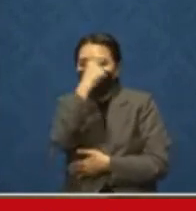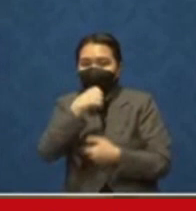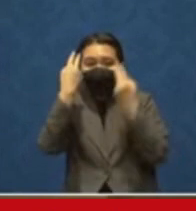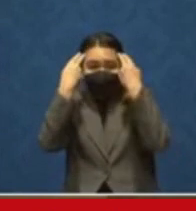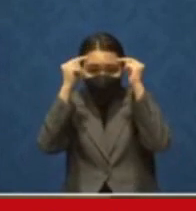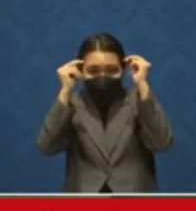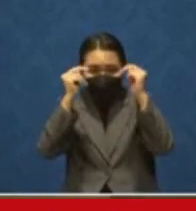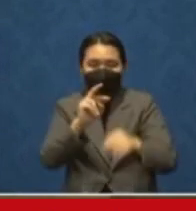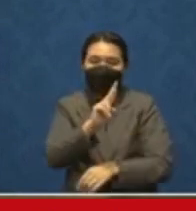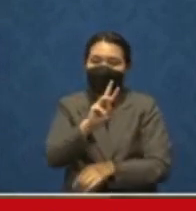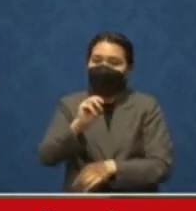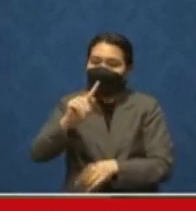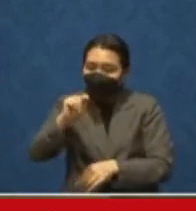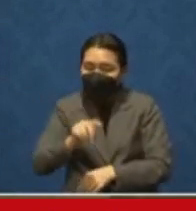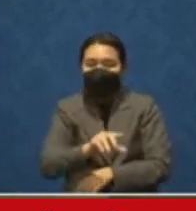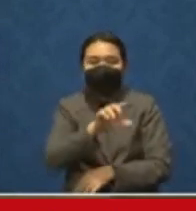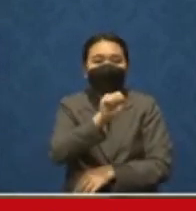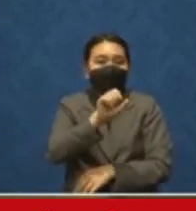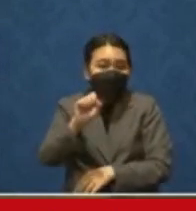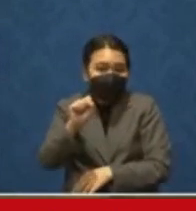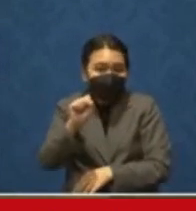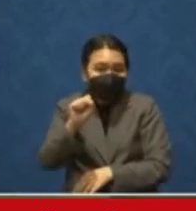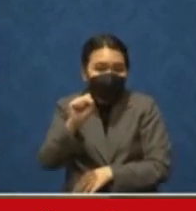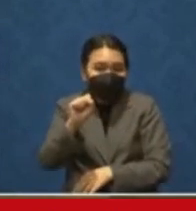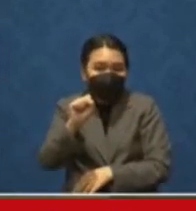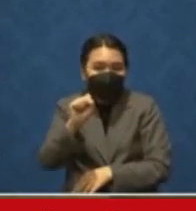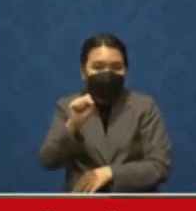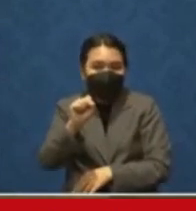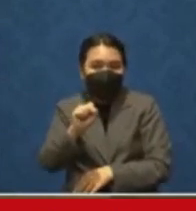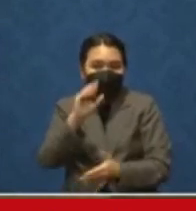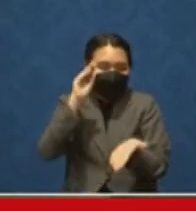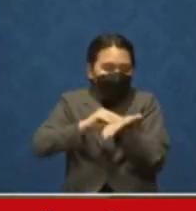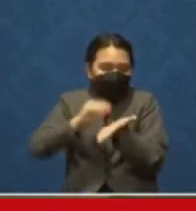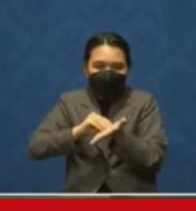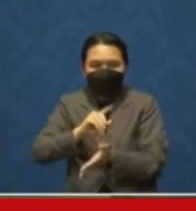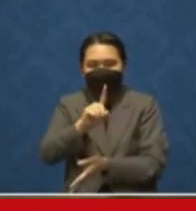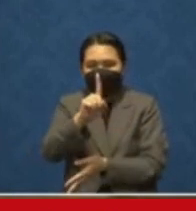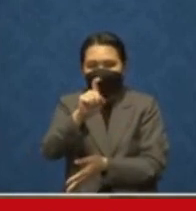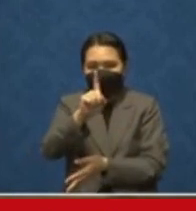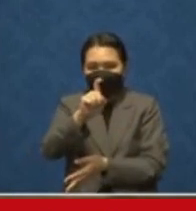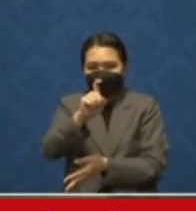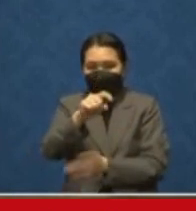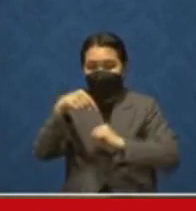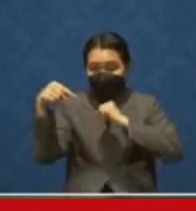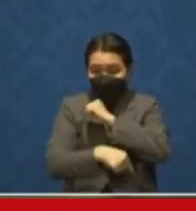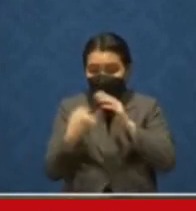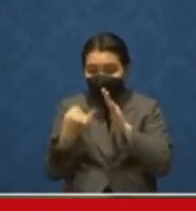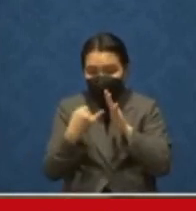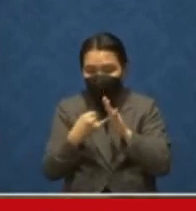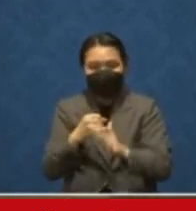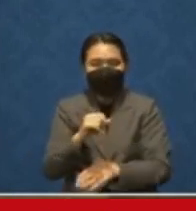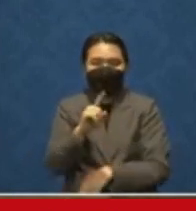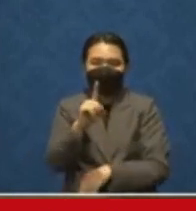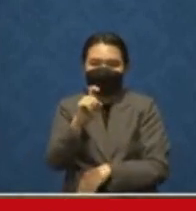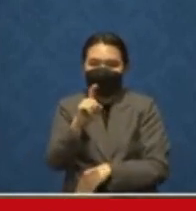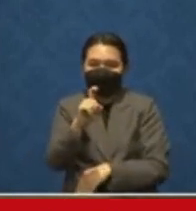ว่าต่อไปนี้ถ้ายังมีสภาอยู่ก็ยังมีเลือกตั้งคุณจะเป็นนายกคุณจะเป็น